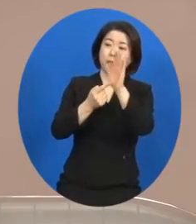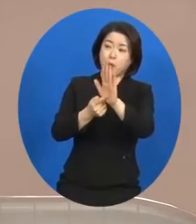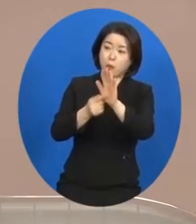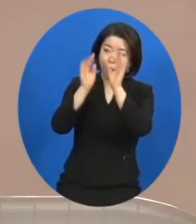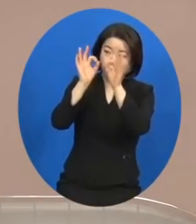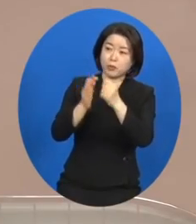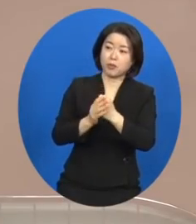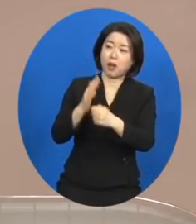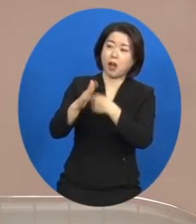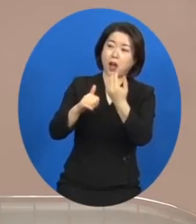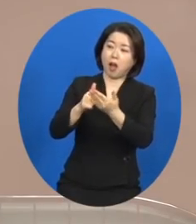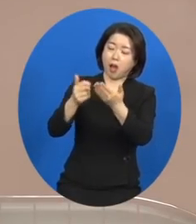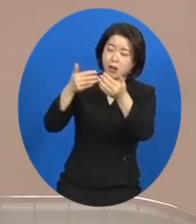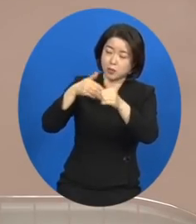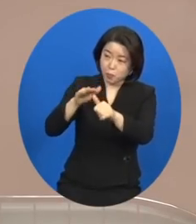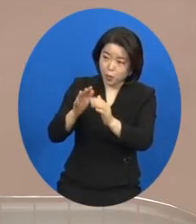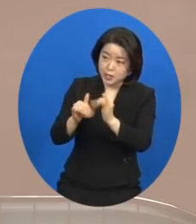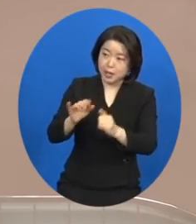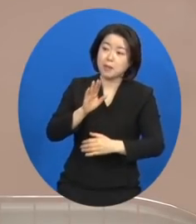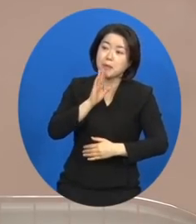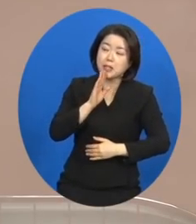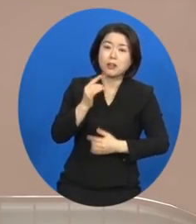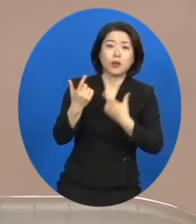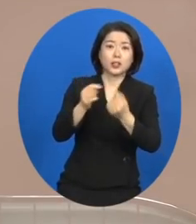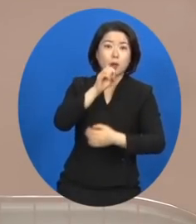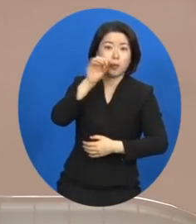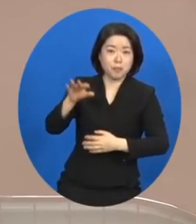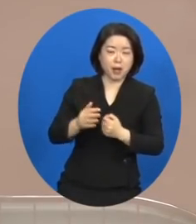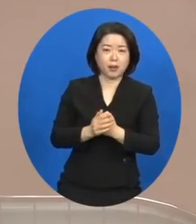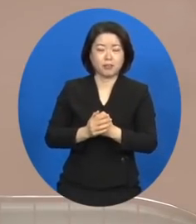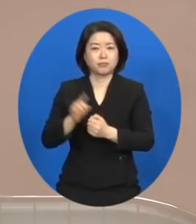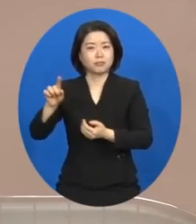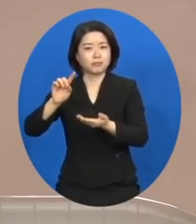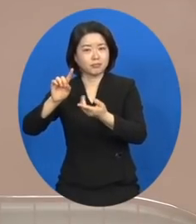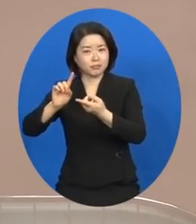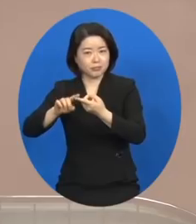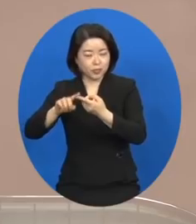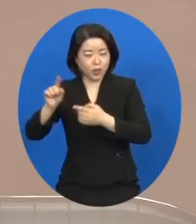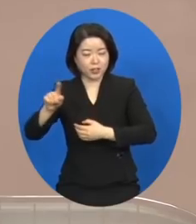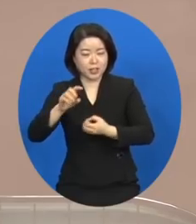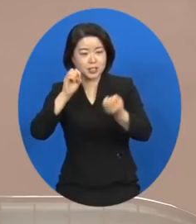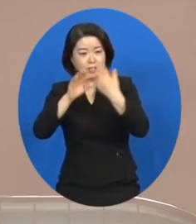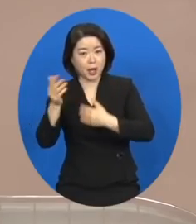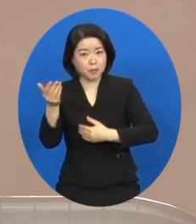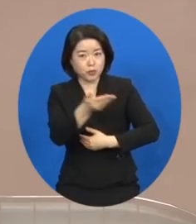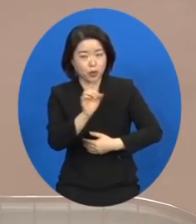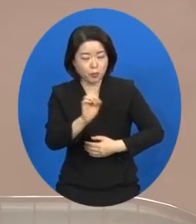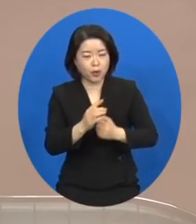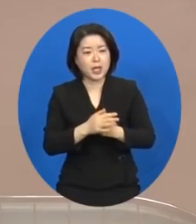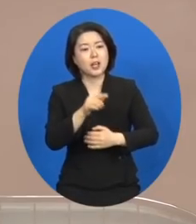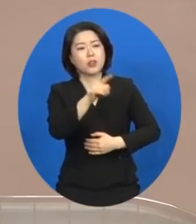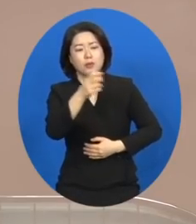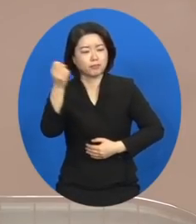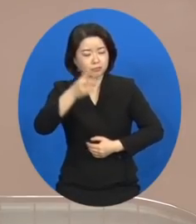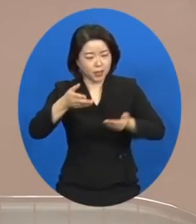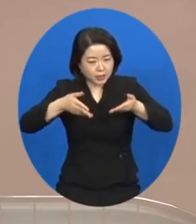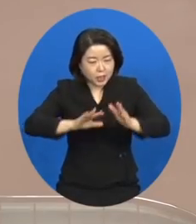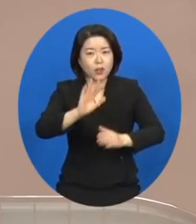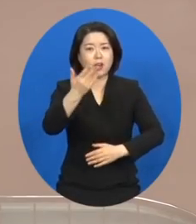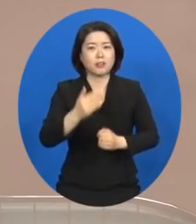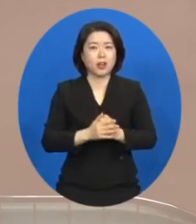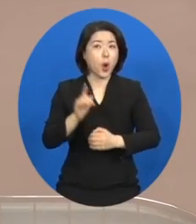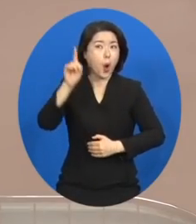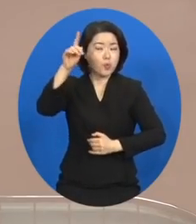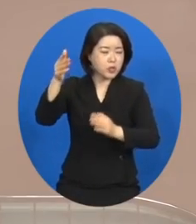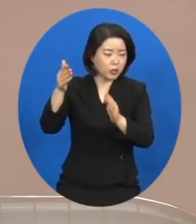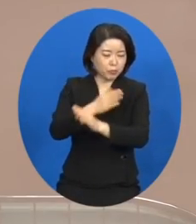그런 얘기를 꺼내죠. 근데 그때 니고데모에게 하신 말씀이 뭐였냐면 너가 다시 태어나지 않으면 안 된다. 너가 위로부터